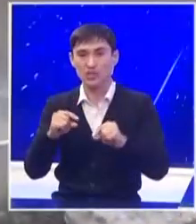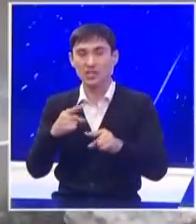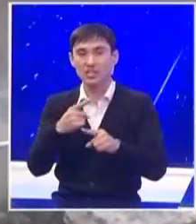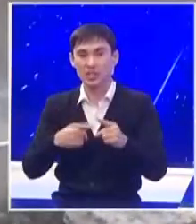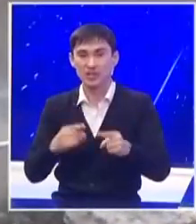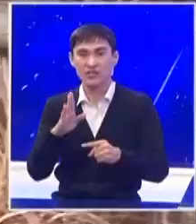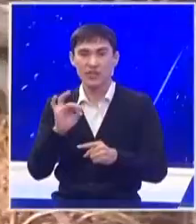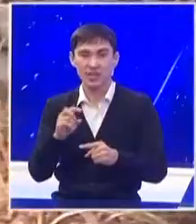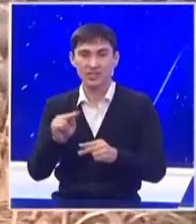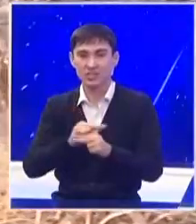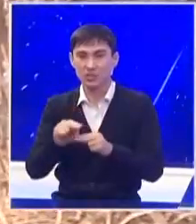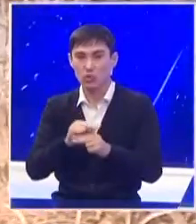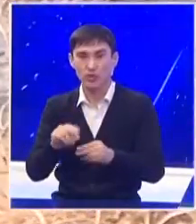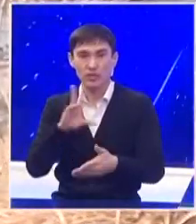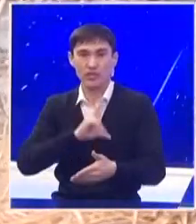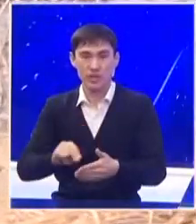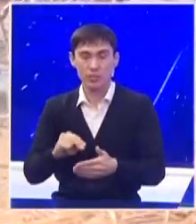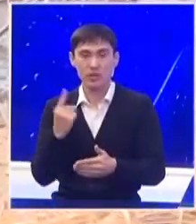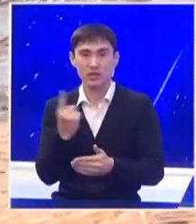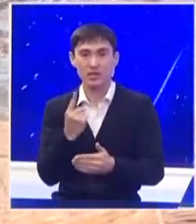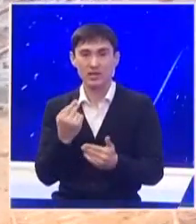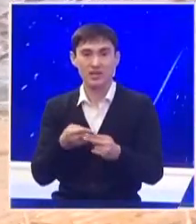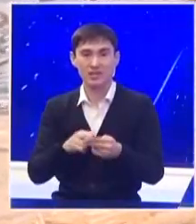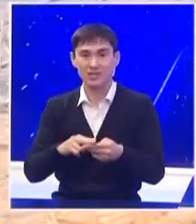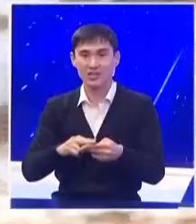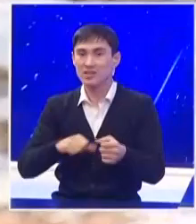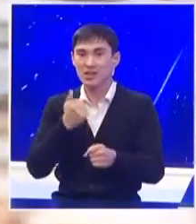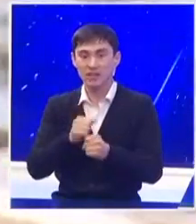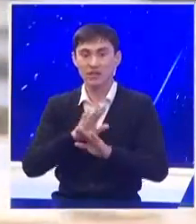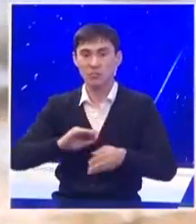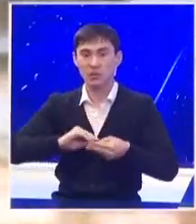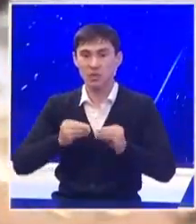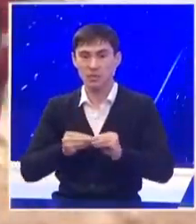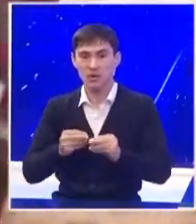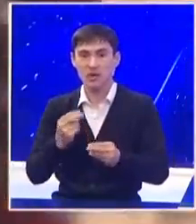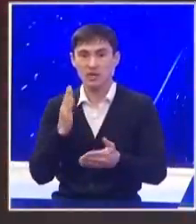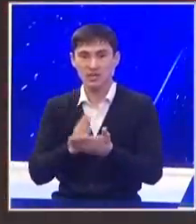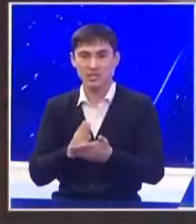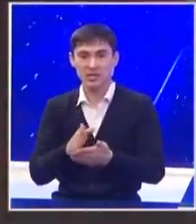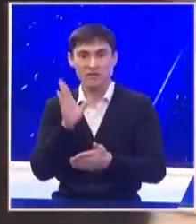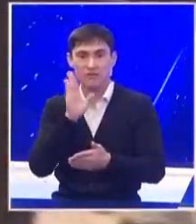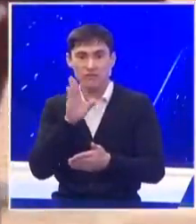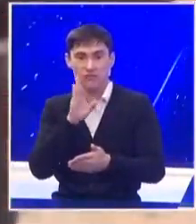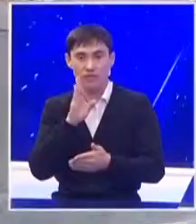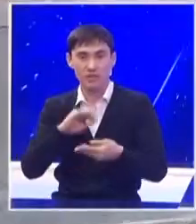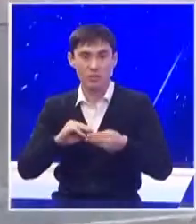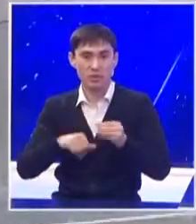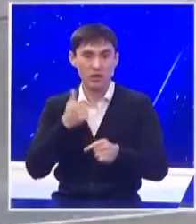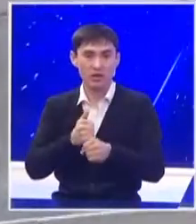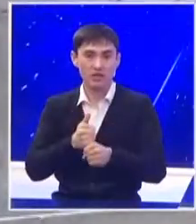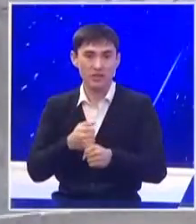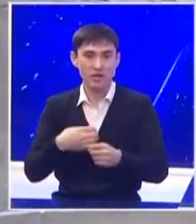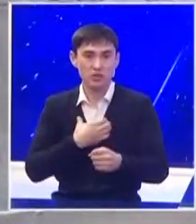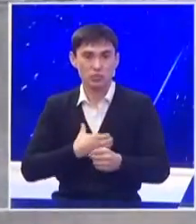здесь ни разу не было существенного ремонта. Однако и это не является главной проблемой сельчан. Перебои с питьевой водой. Вот чем